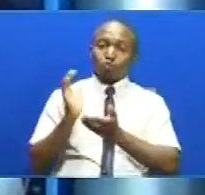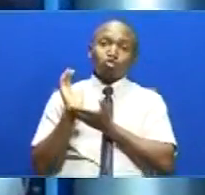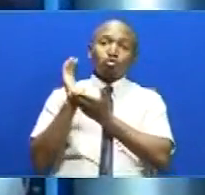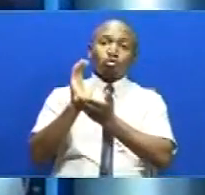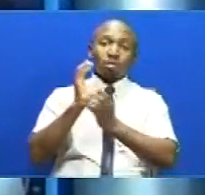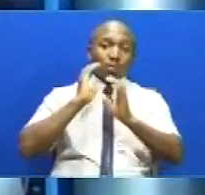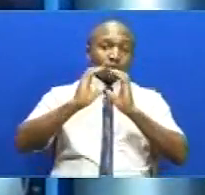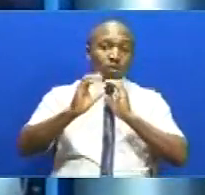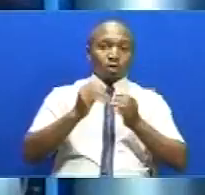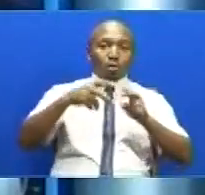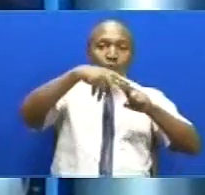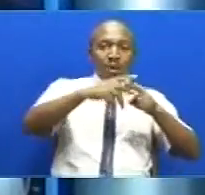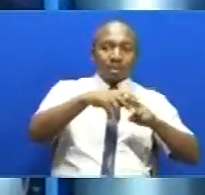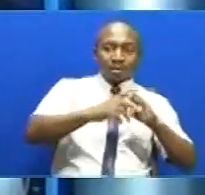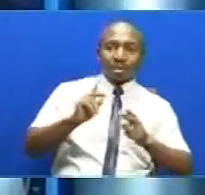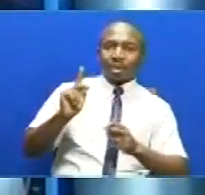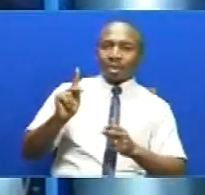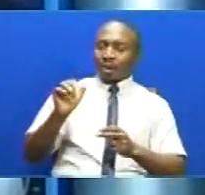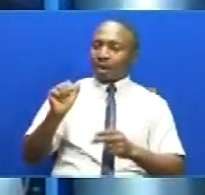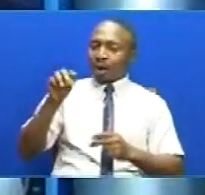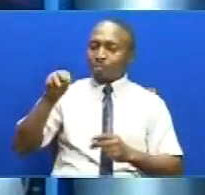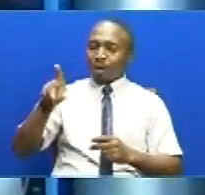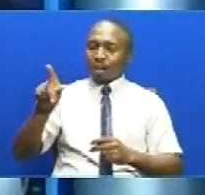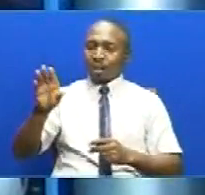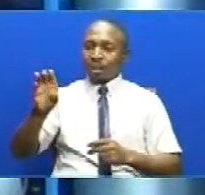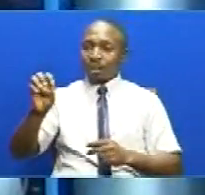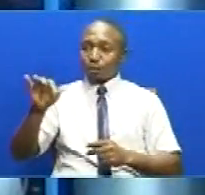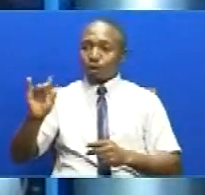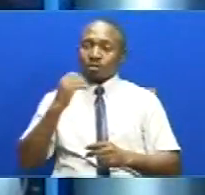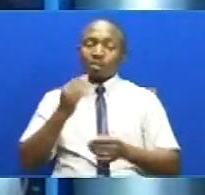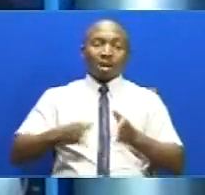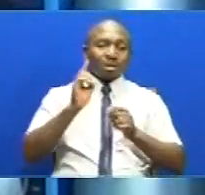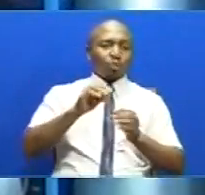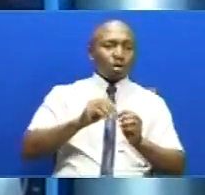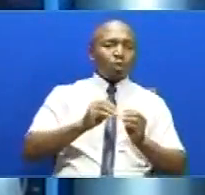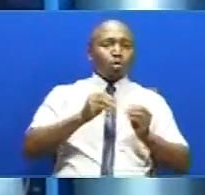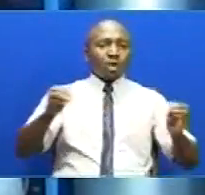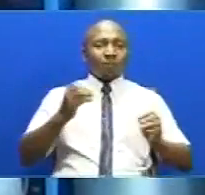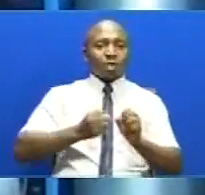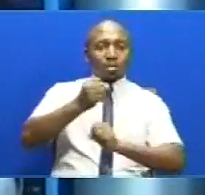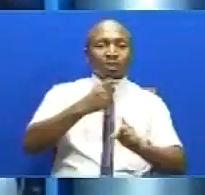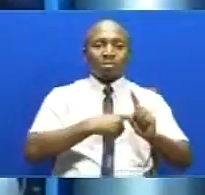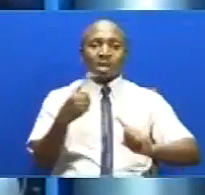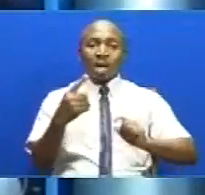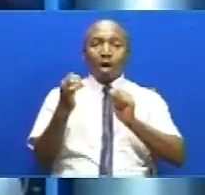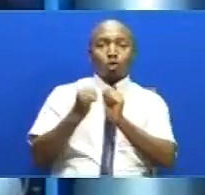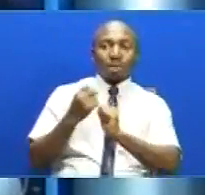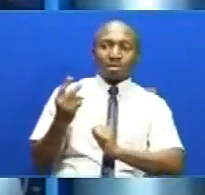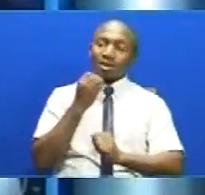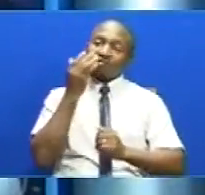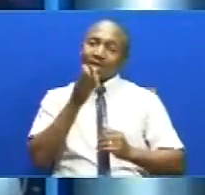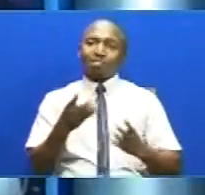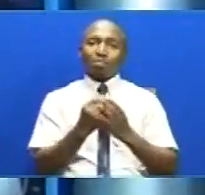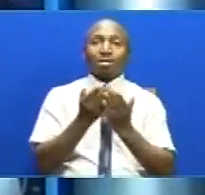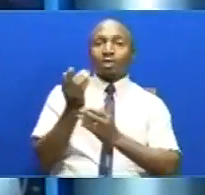Mhandisi Isaac Kamwele, amesema barabara hizo zitakuwa na urefu wa kilomita 112. Kwa taarifa hii na nyingine zilizojiri